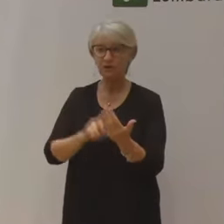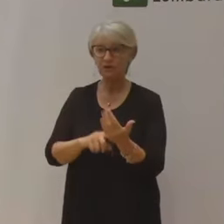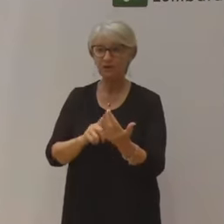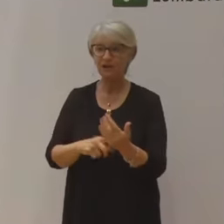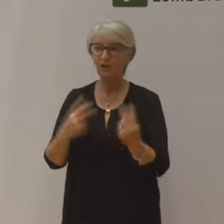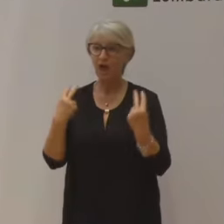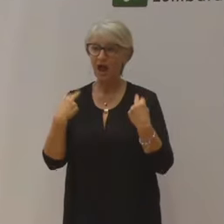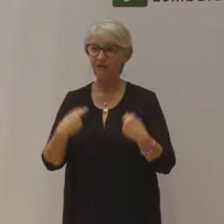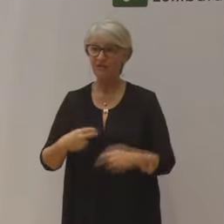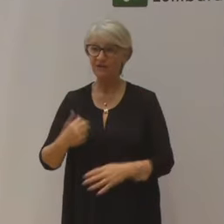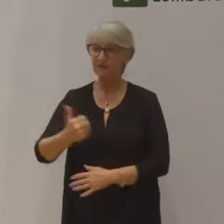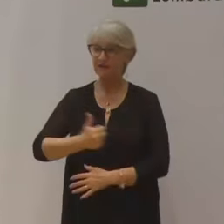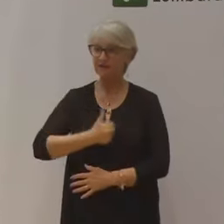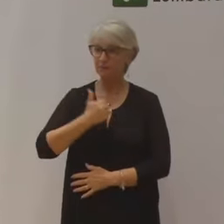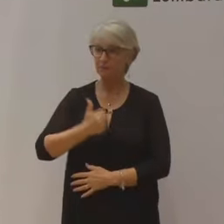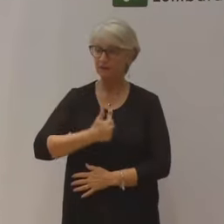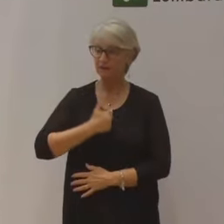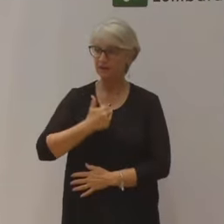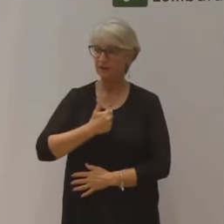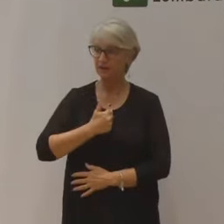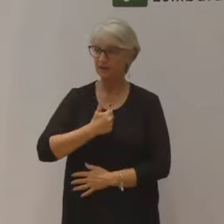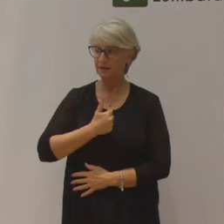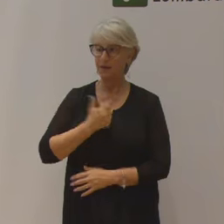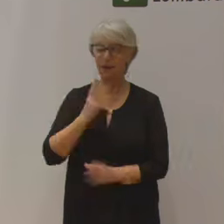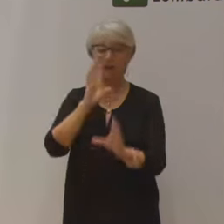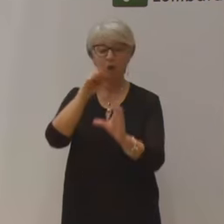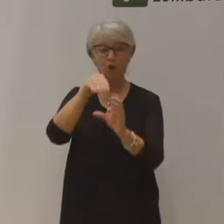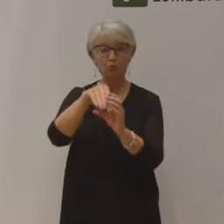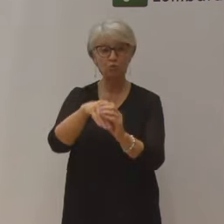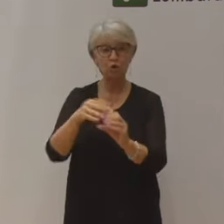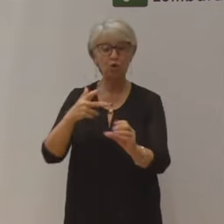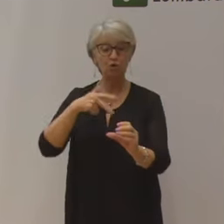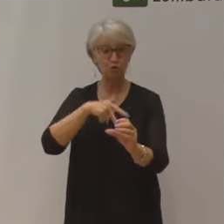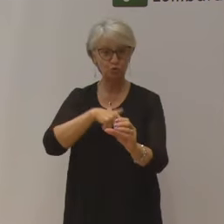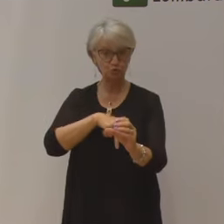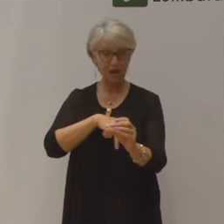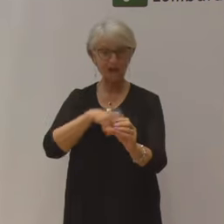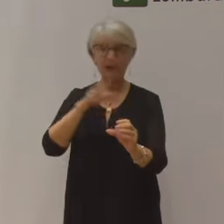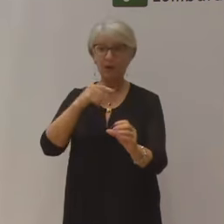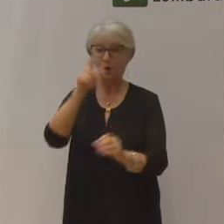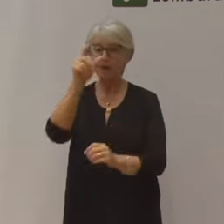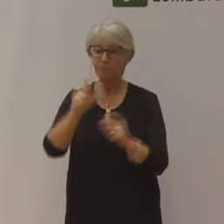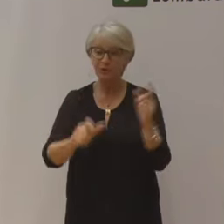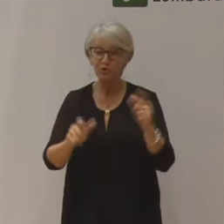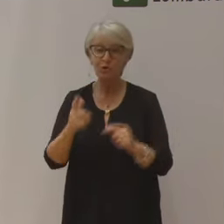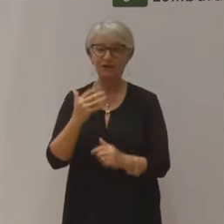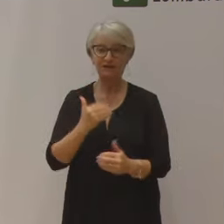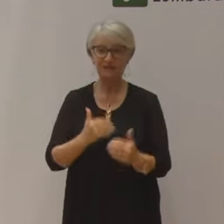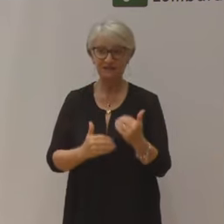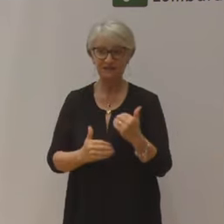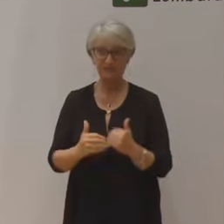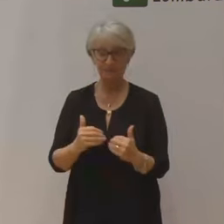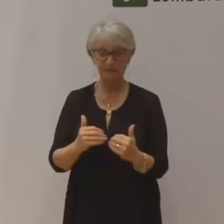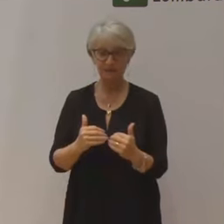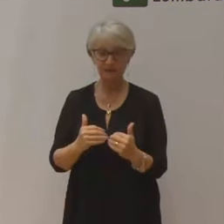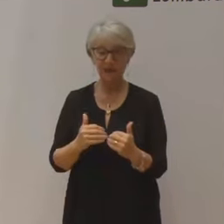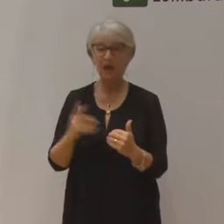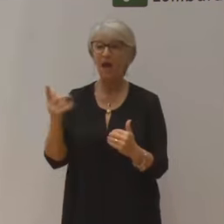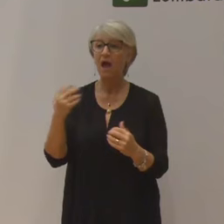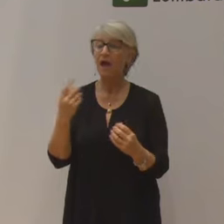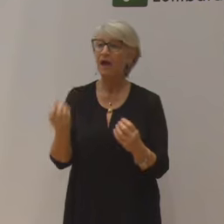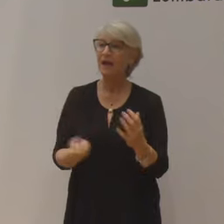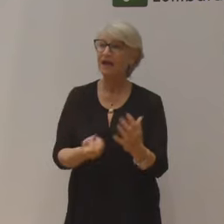vita indipendente e all'inclusione sociale di tutte le persone con disabilità, che è stato avviato presso il